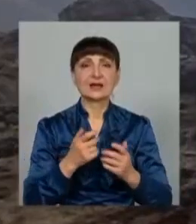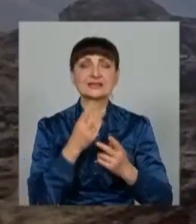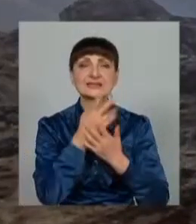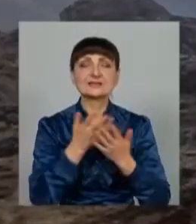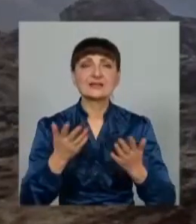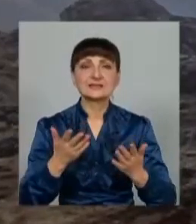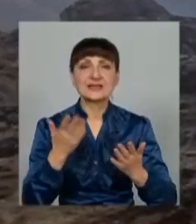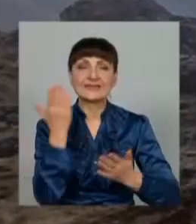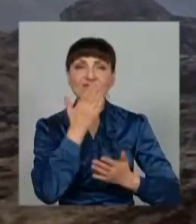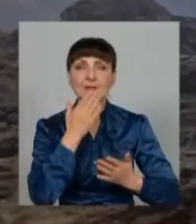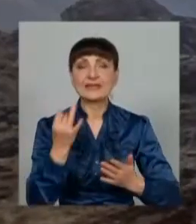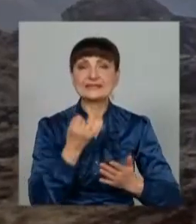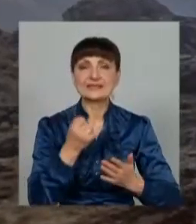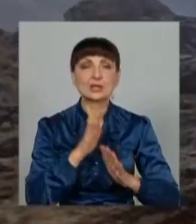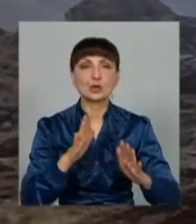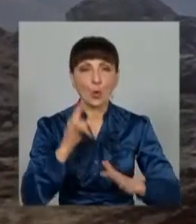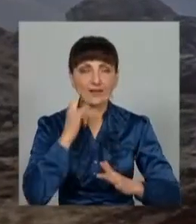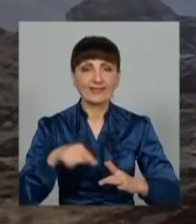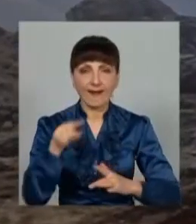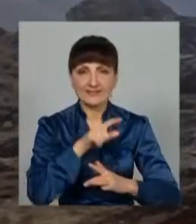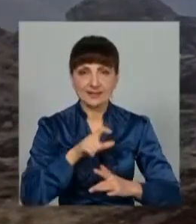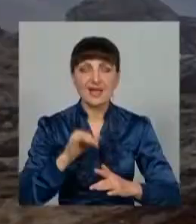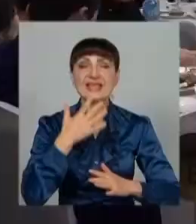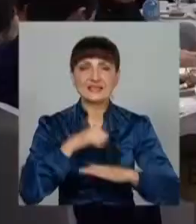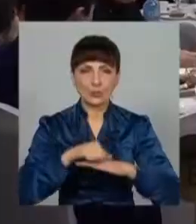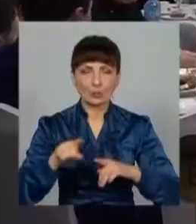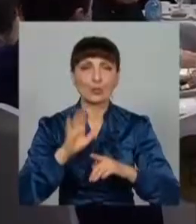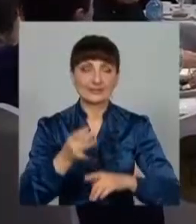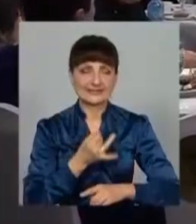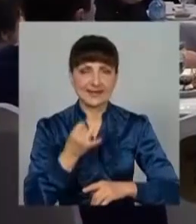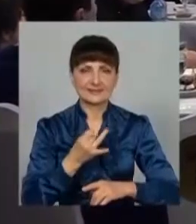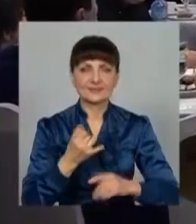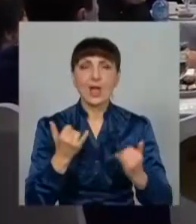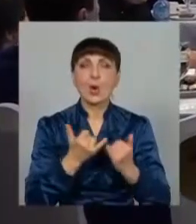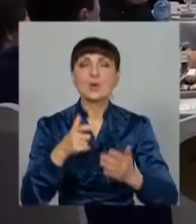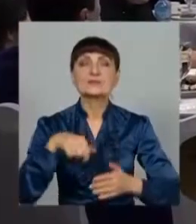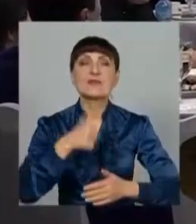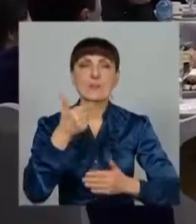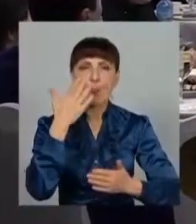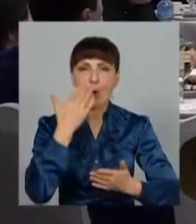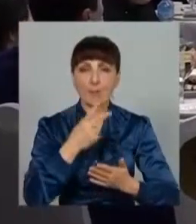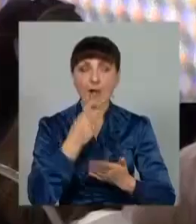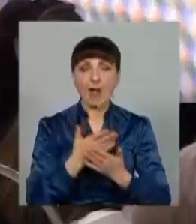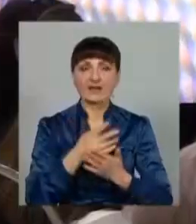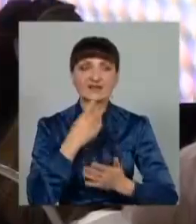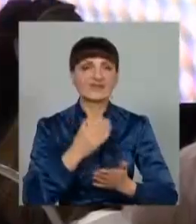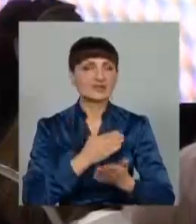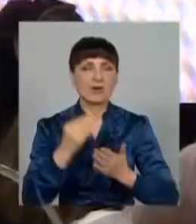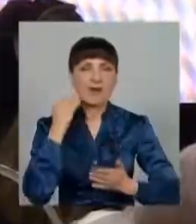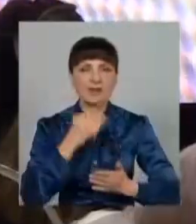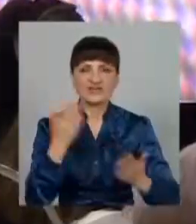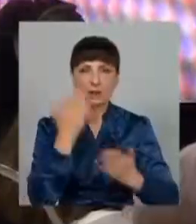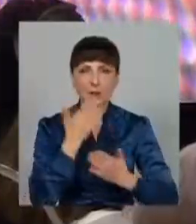контент, интересный не только для нашего зрителя, но и для зарубежного. Гости премьерного показа отметили высокое качество картинки, а